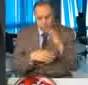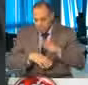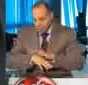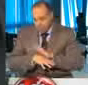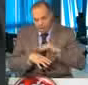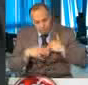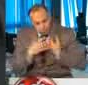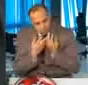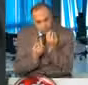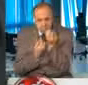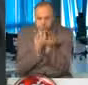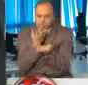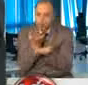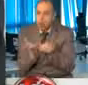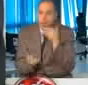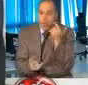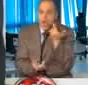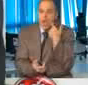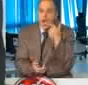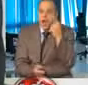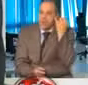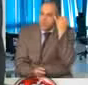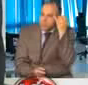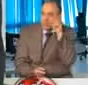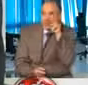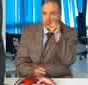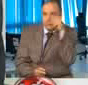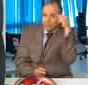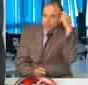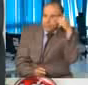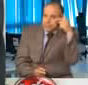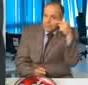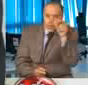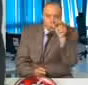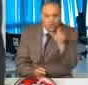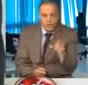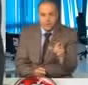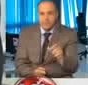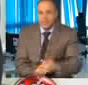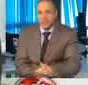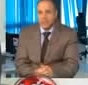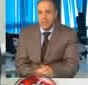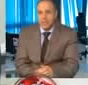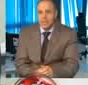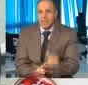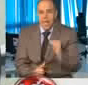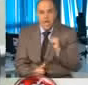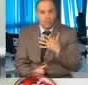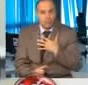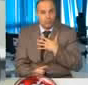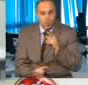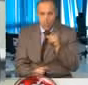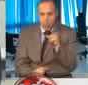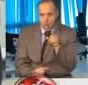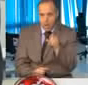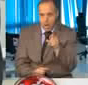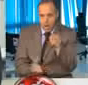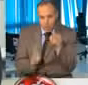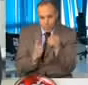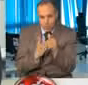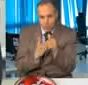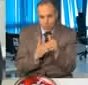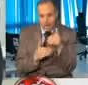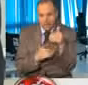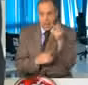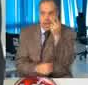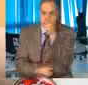وعلى الرغاق، على النظرة متاع اللي بيرسوناج. هذه هو الحاجة اللي أنا نحب نوصل لها خلال